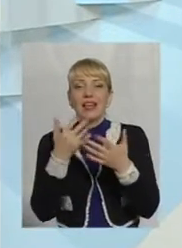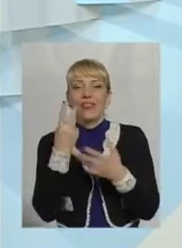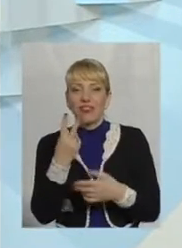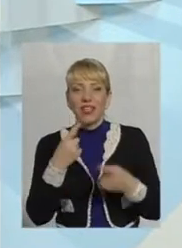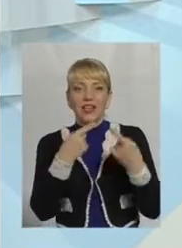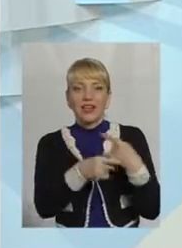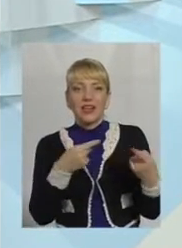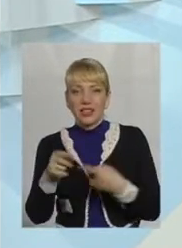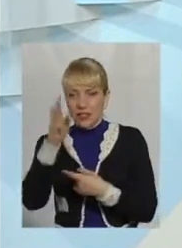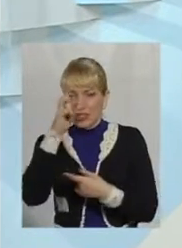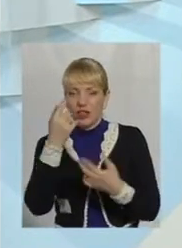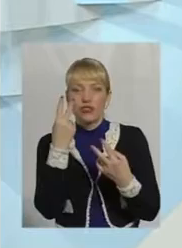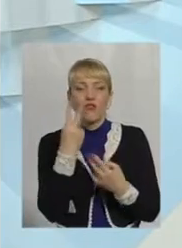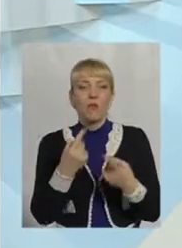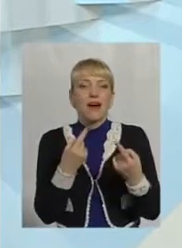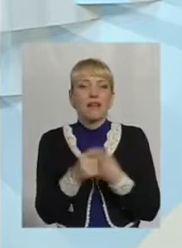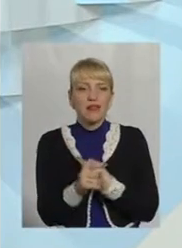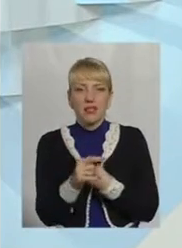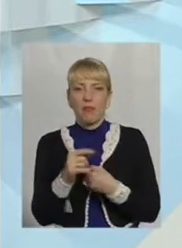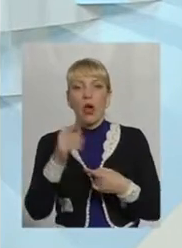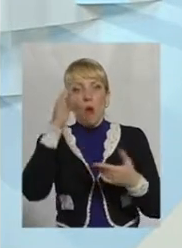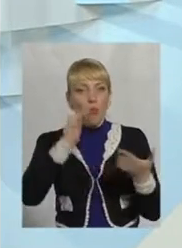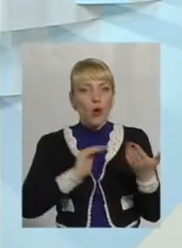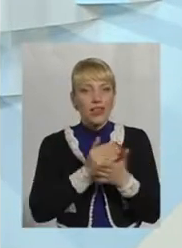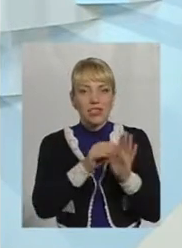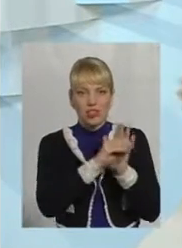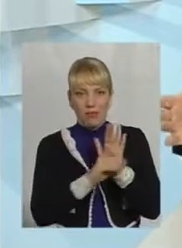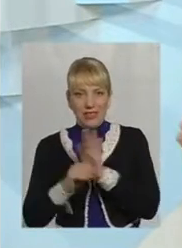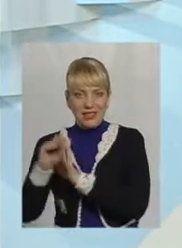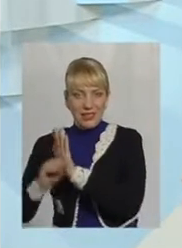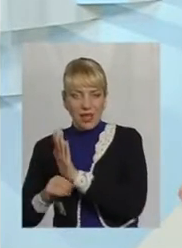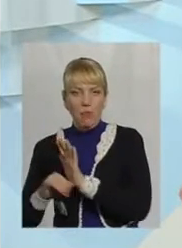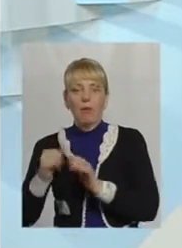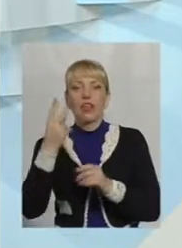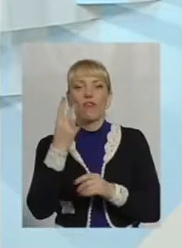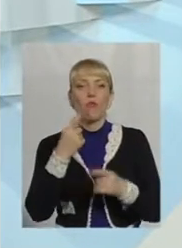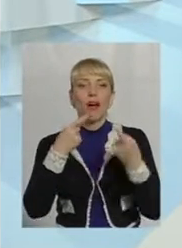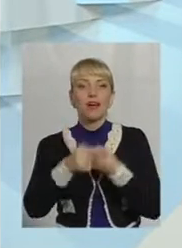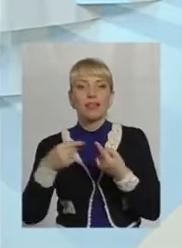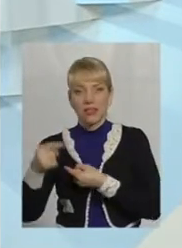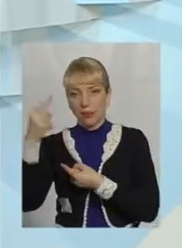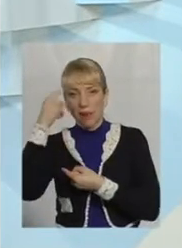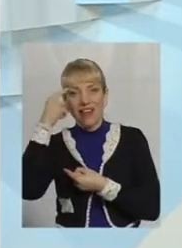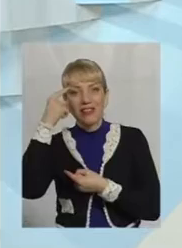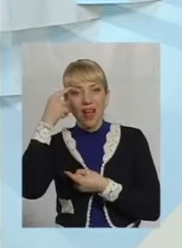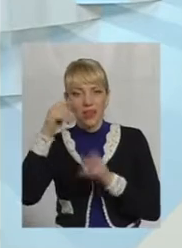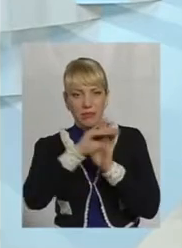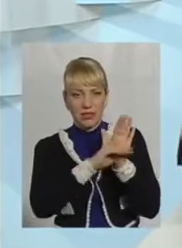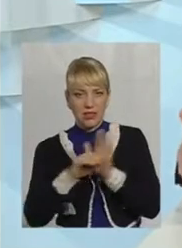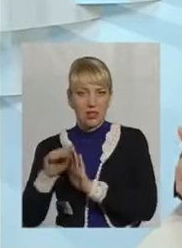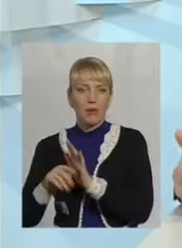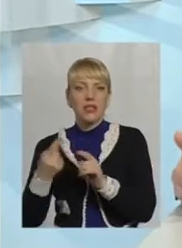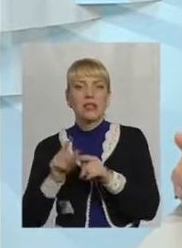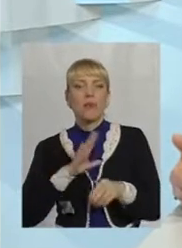і двома абсолютно різними історичними системами і ментальними. І це була головна перешкода на шляху до